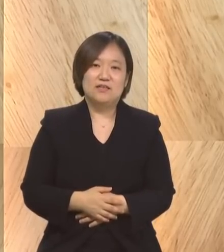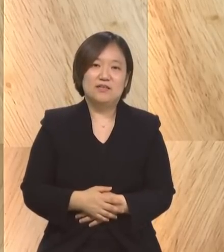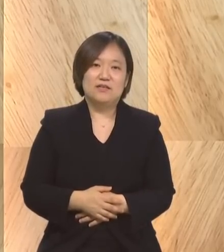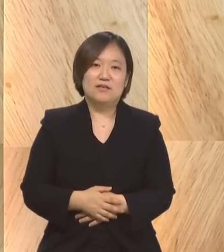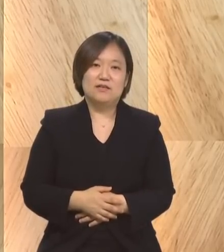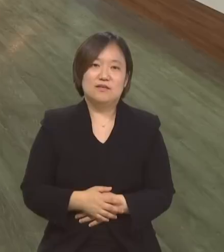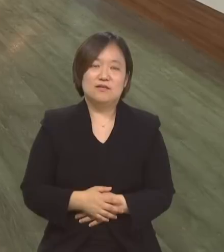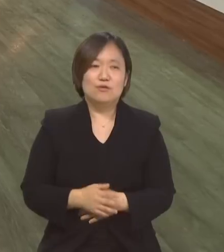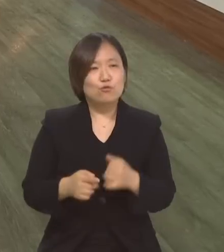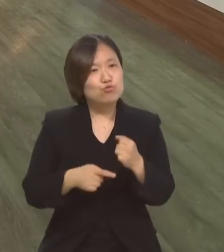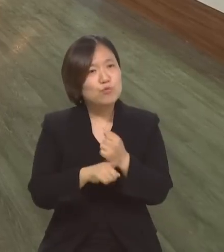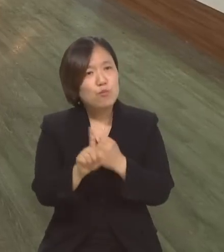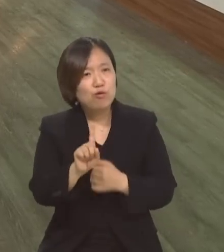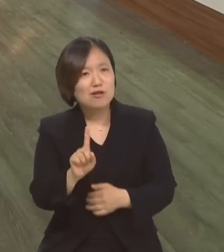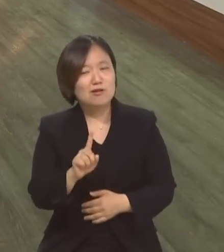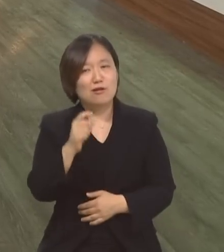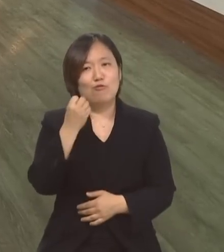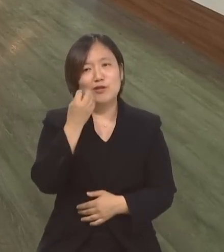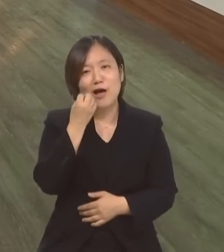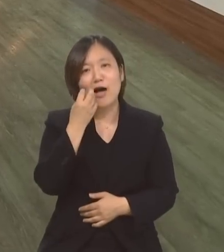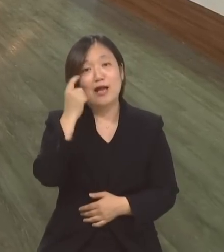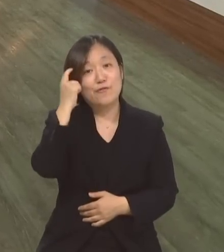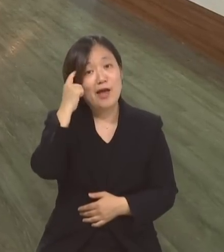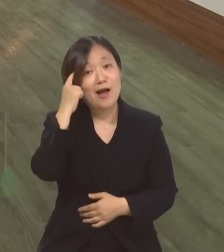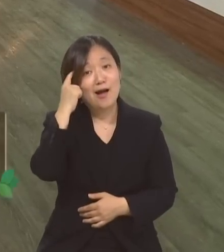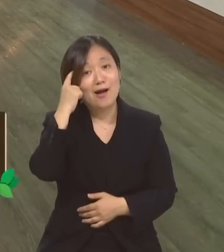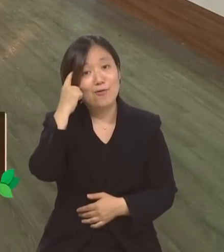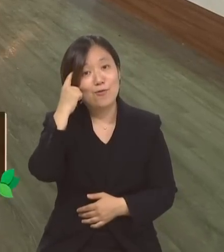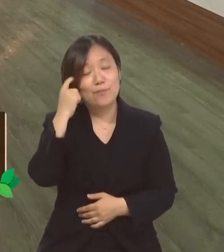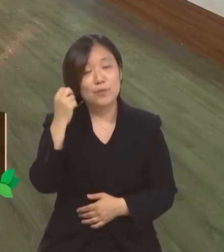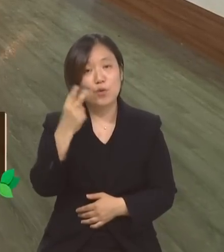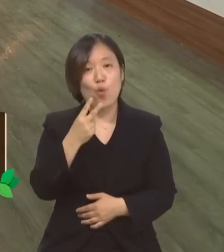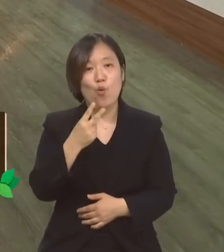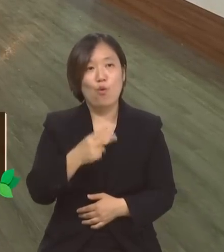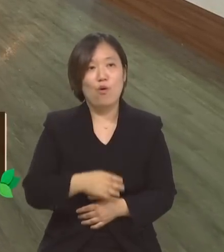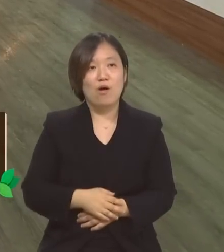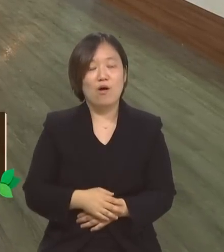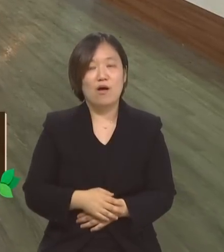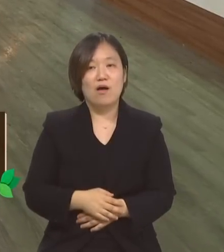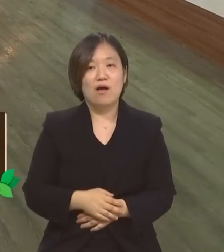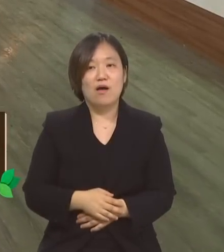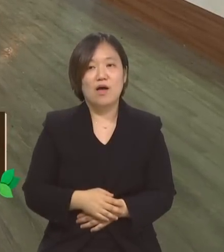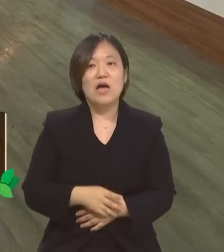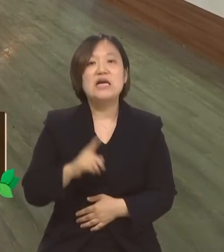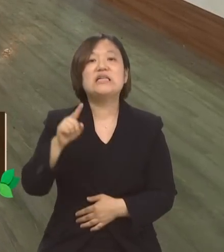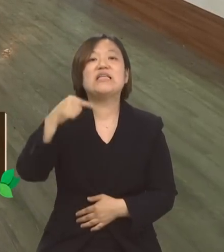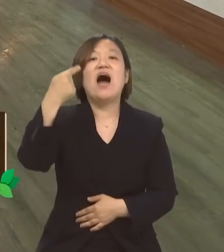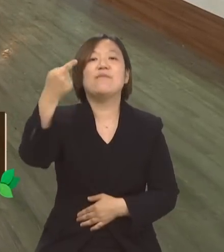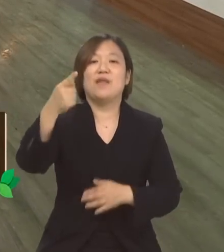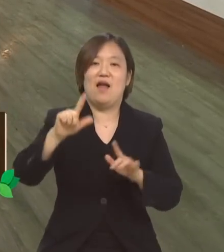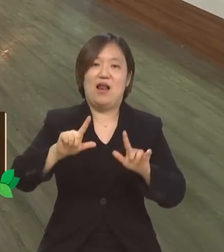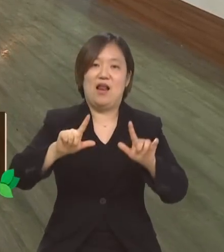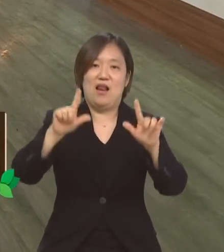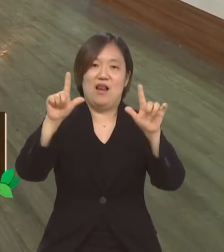무슨 뜻이지 그리고 세 번째 3일째 되는 날 3일째 되는 날